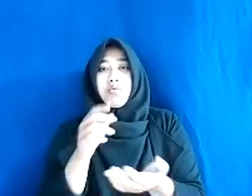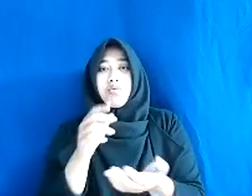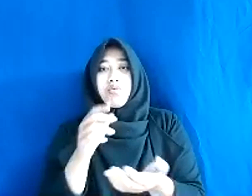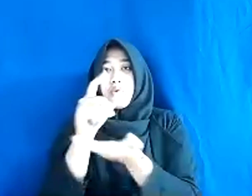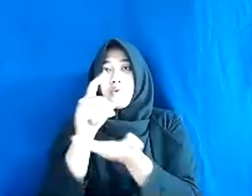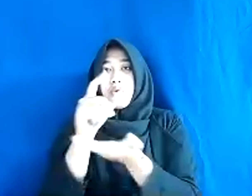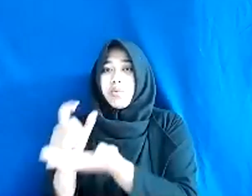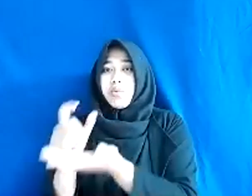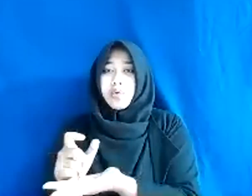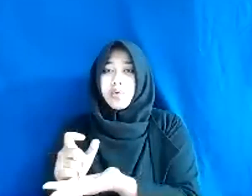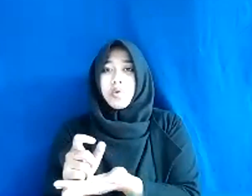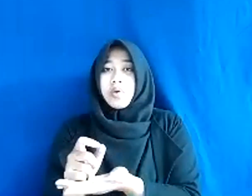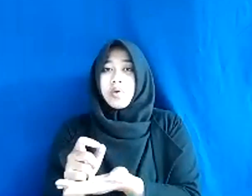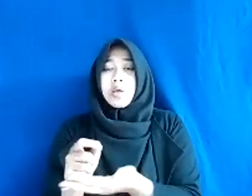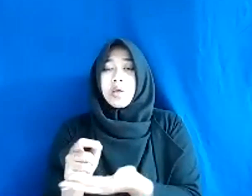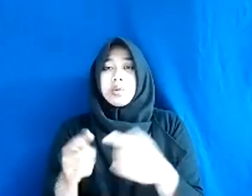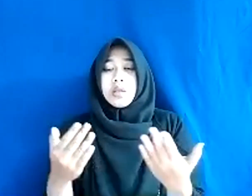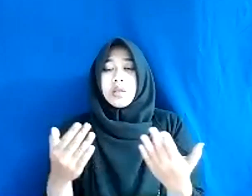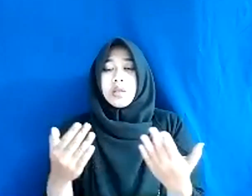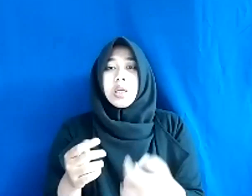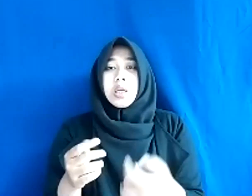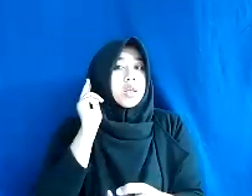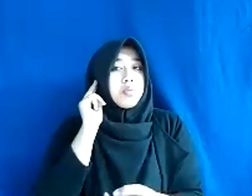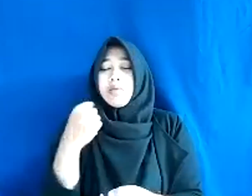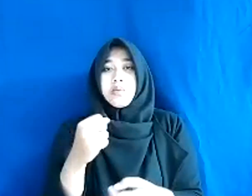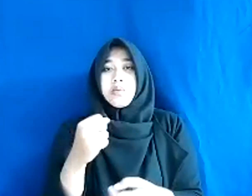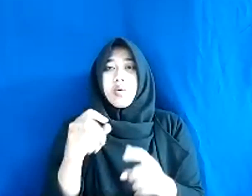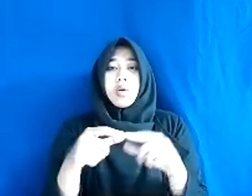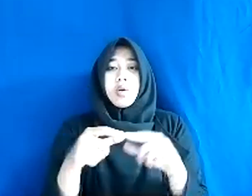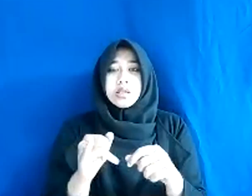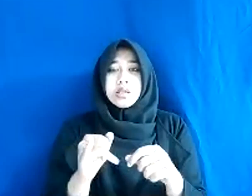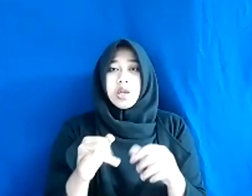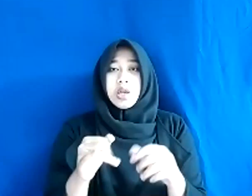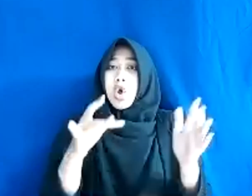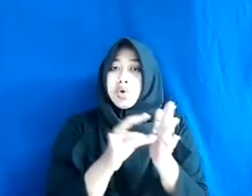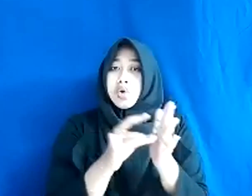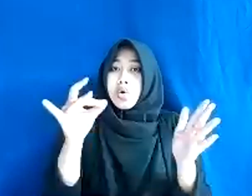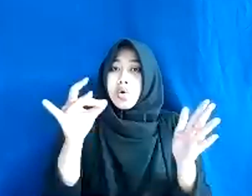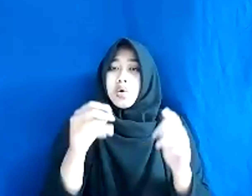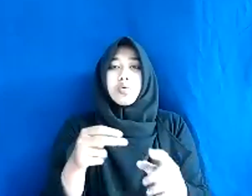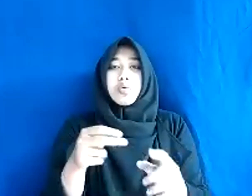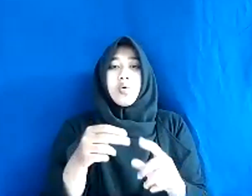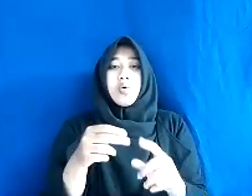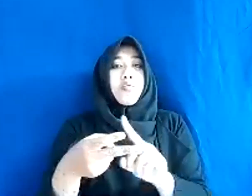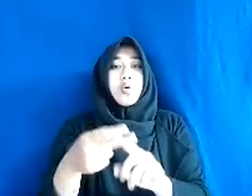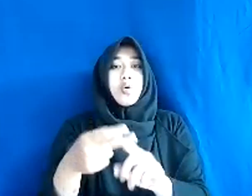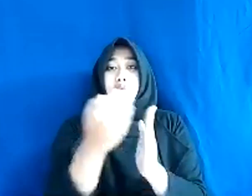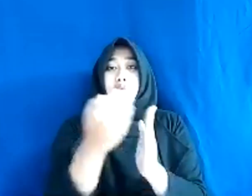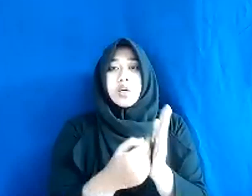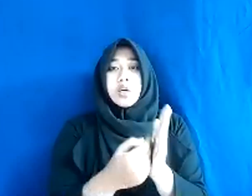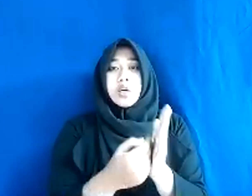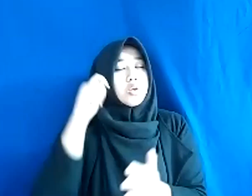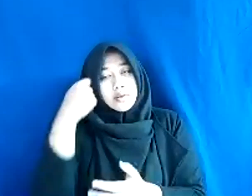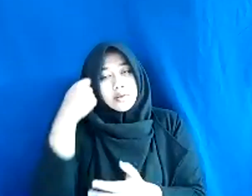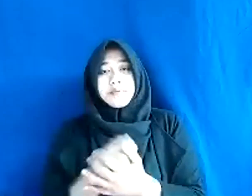mengoperasikan, bahkan download formulir itu aja kesulitan. Nah, baru download formulir,